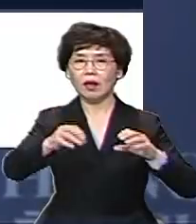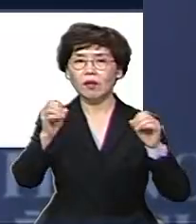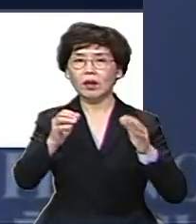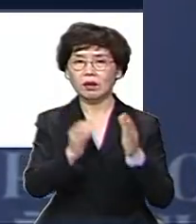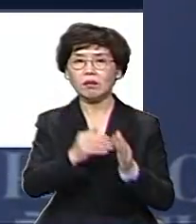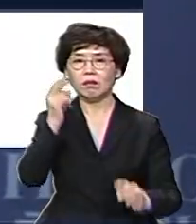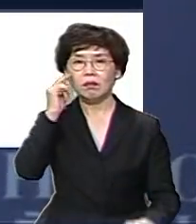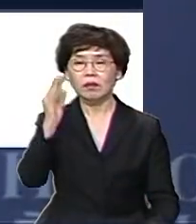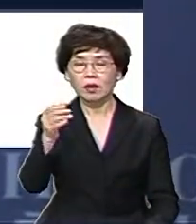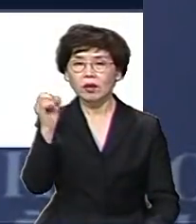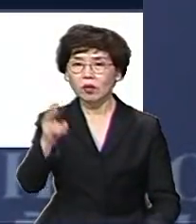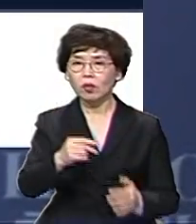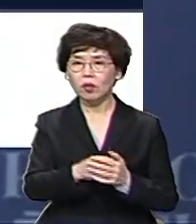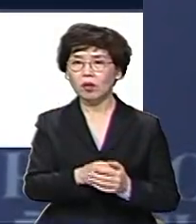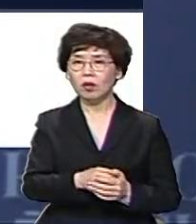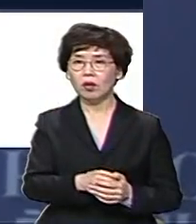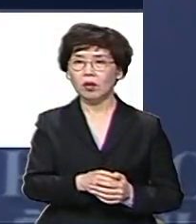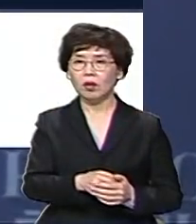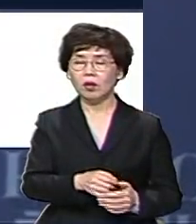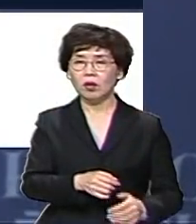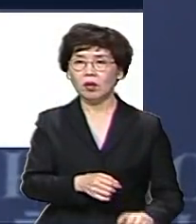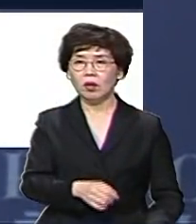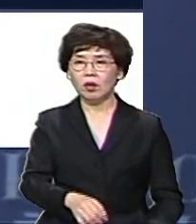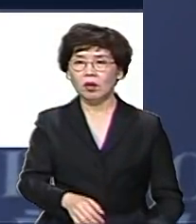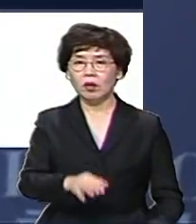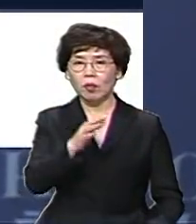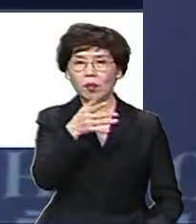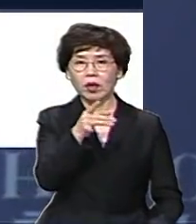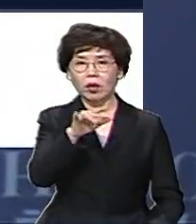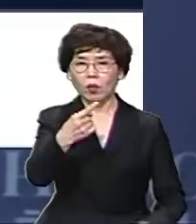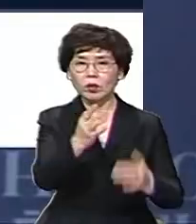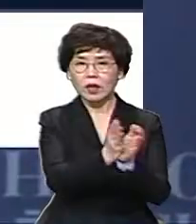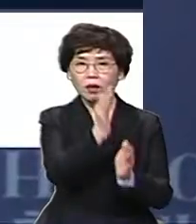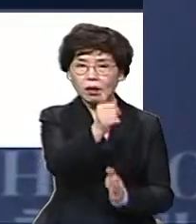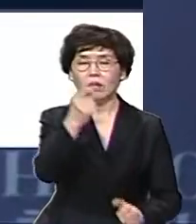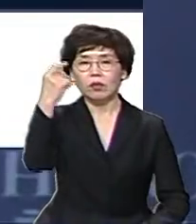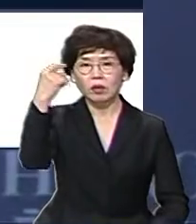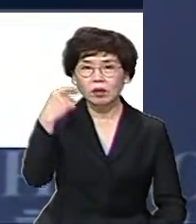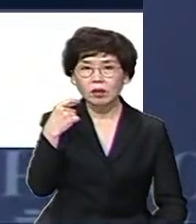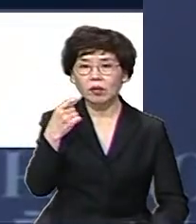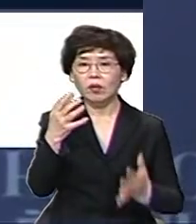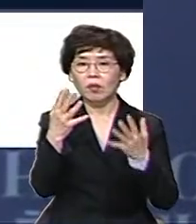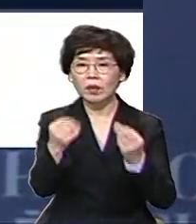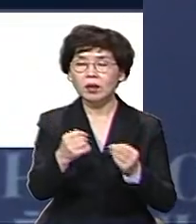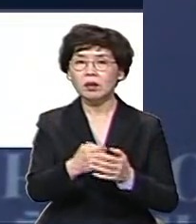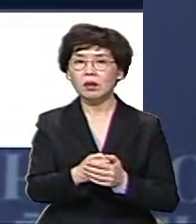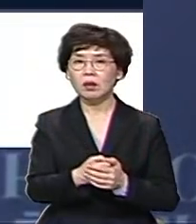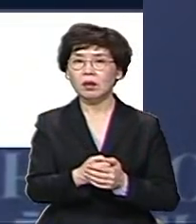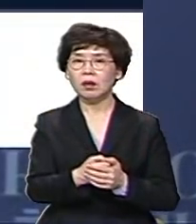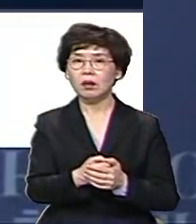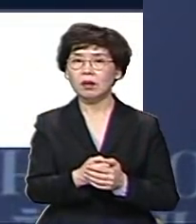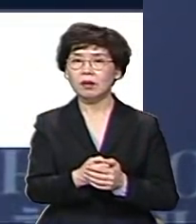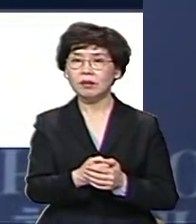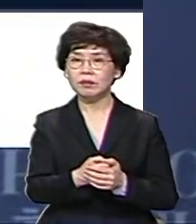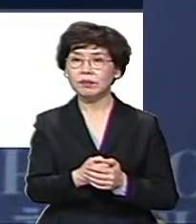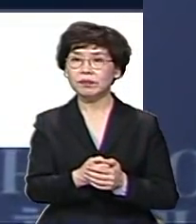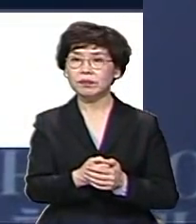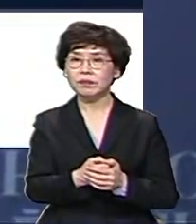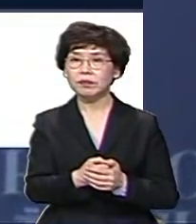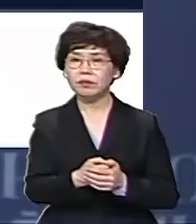생각합니다. 그리고 저희도 생각을 했고 폼페이오 국무장관께서도 느끼셨고 많은